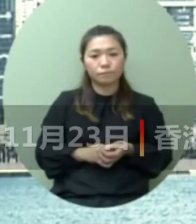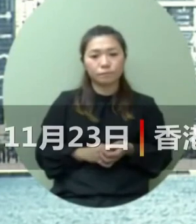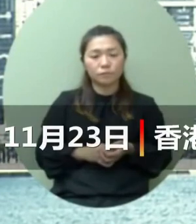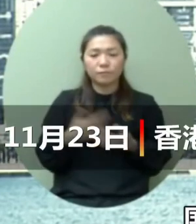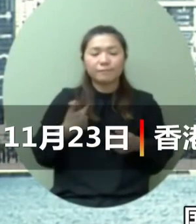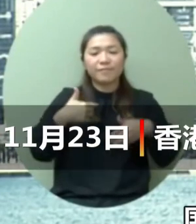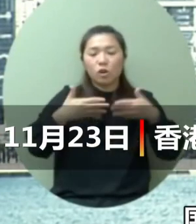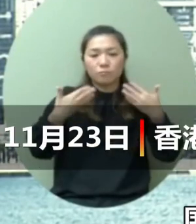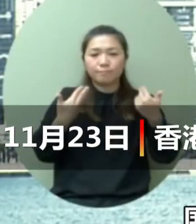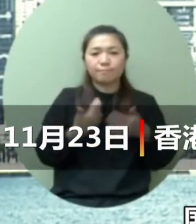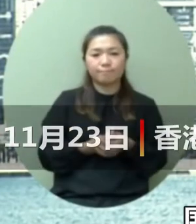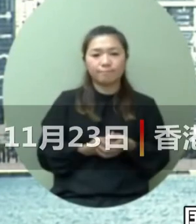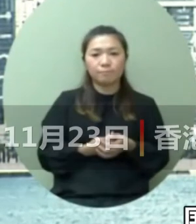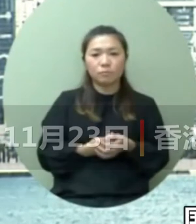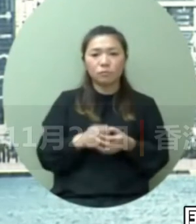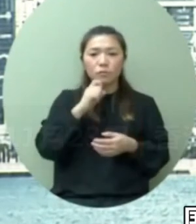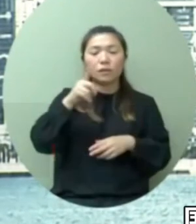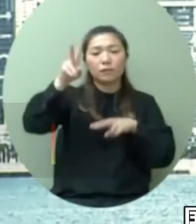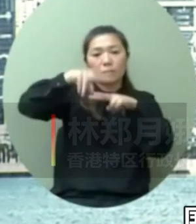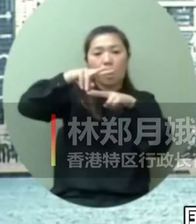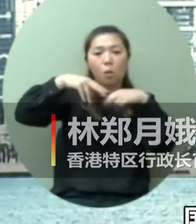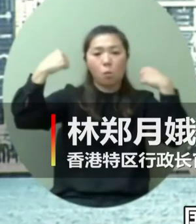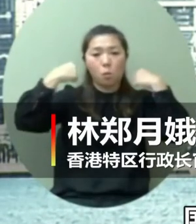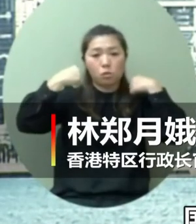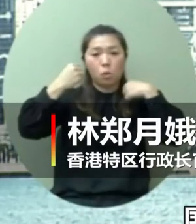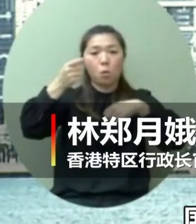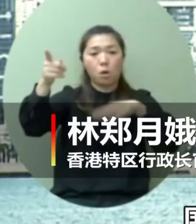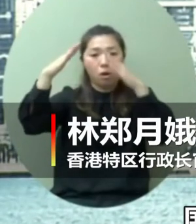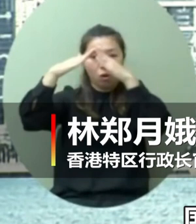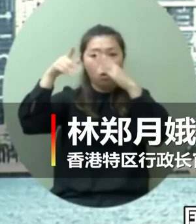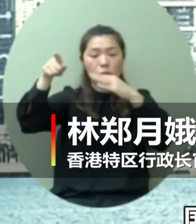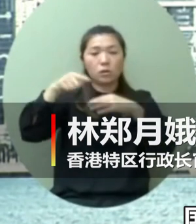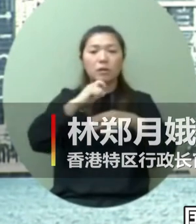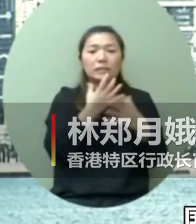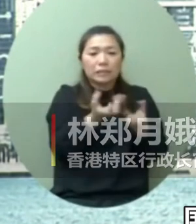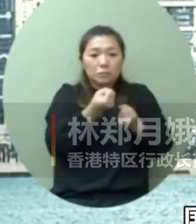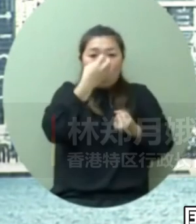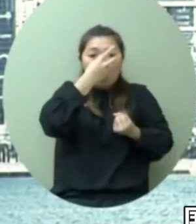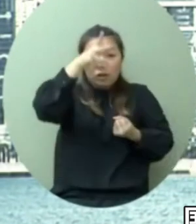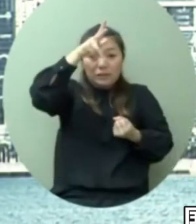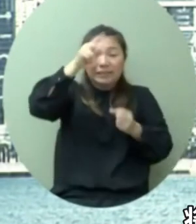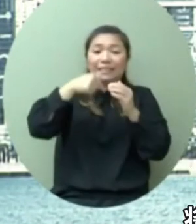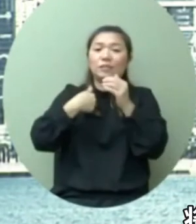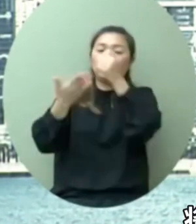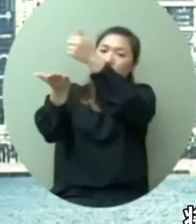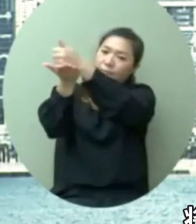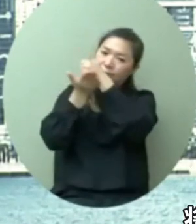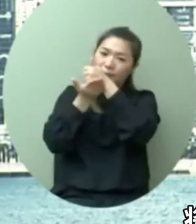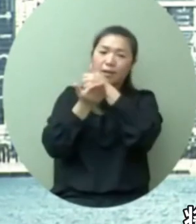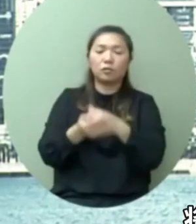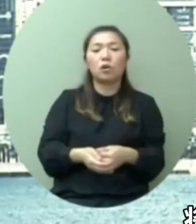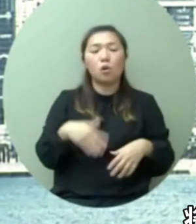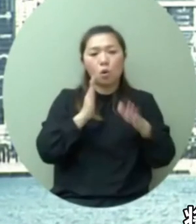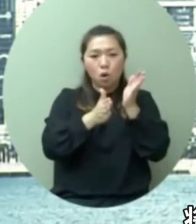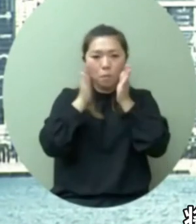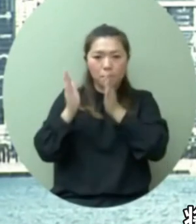我哋好高兴，就国家体育总局系接受咗香港特区政府提出嘅邀请啦，就将会